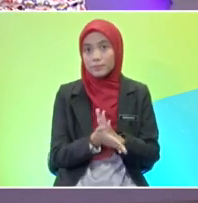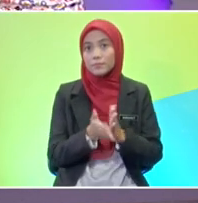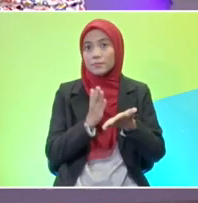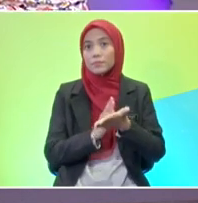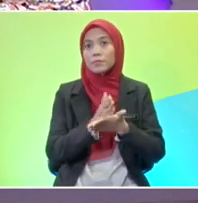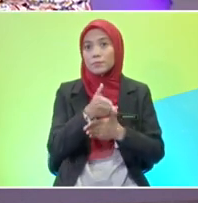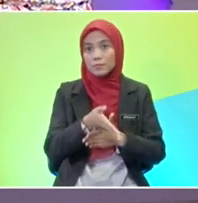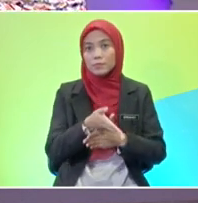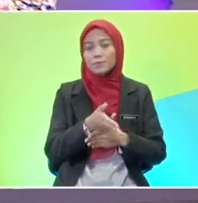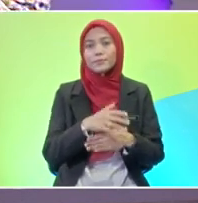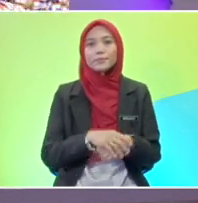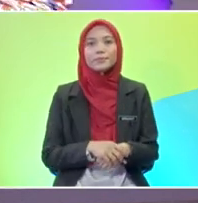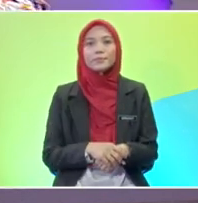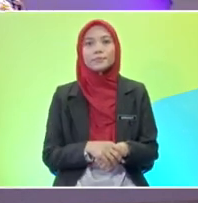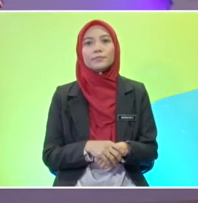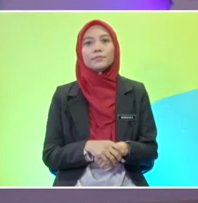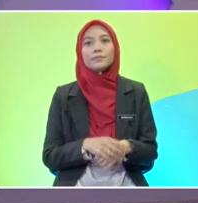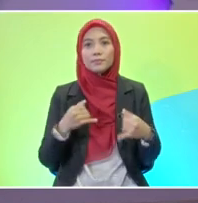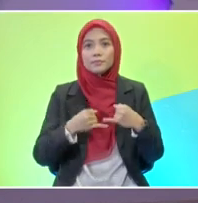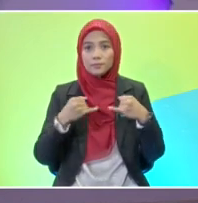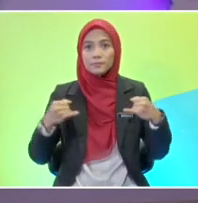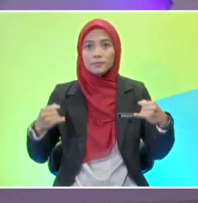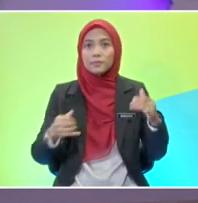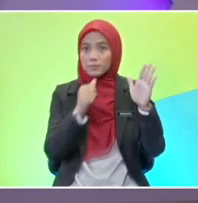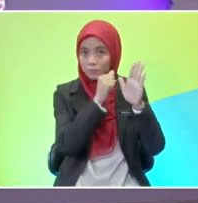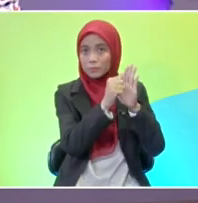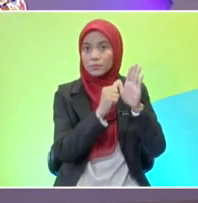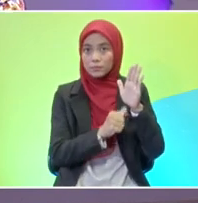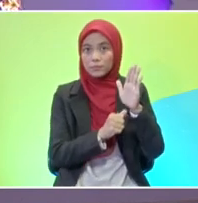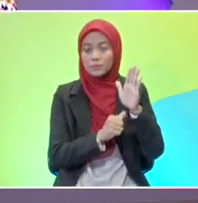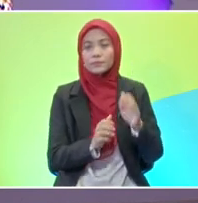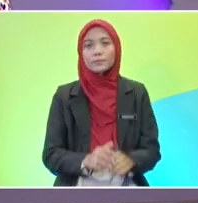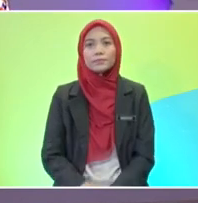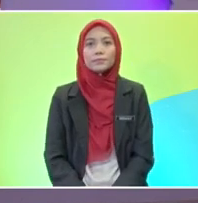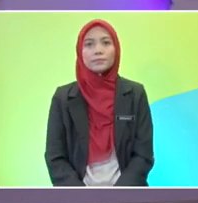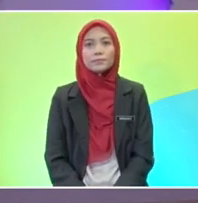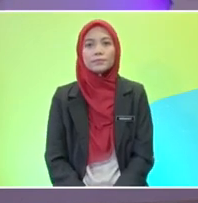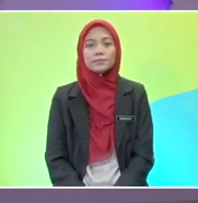lagi dia inilah jenis-jenis ukiran kalau kita mau ke situ ukiran